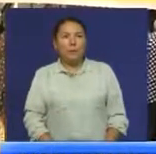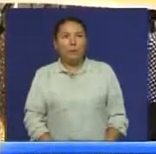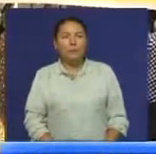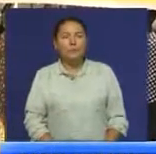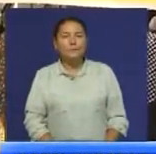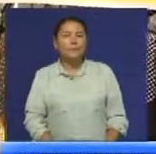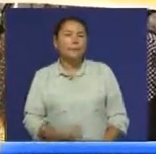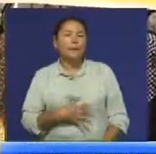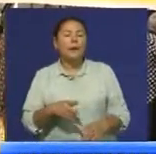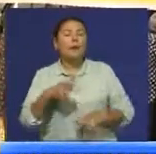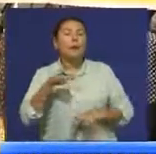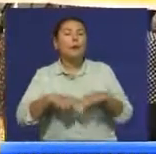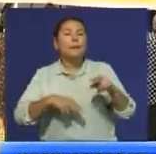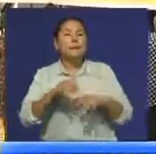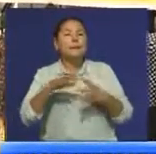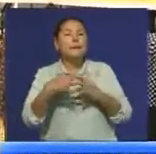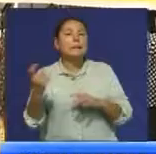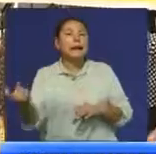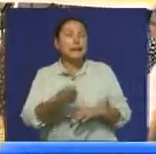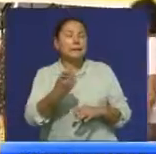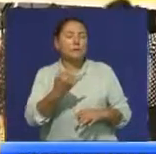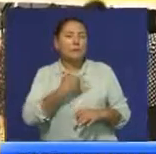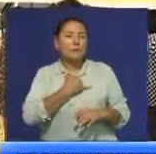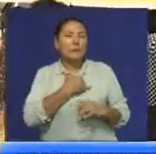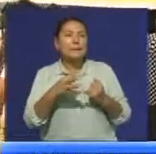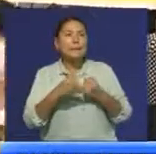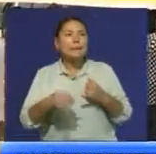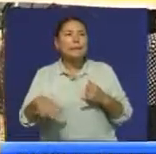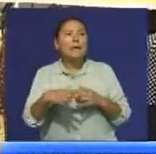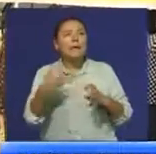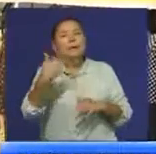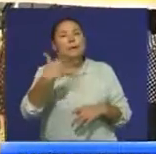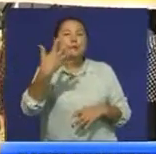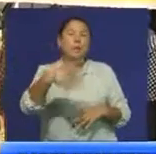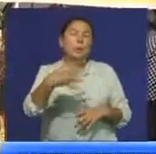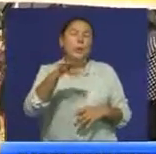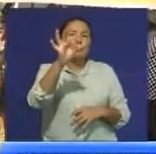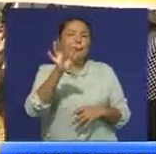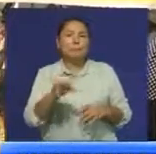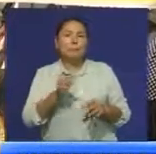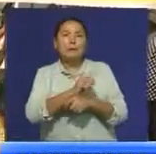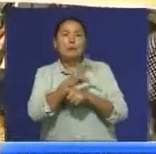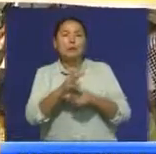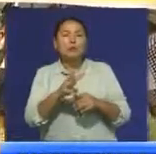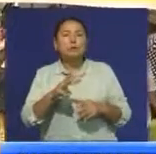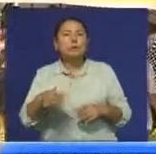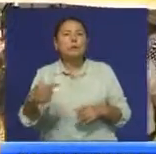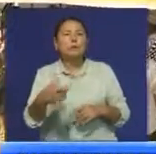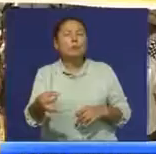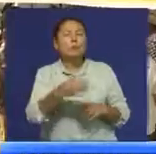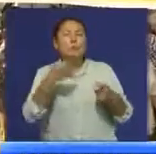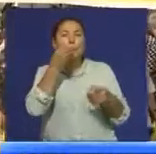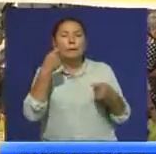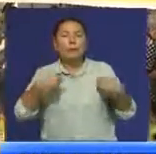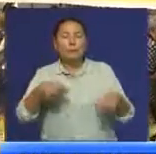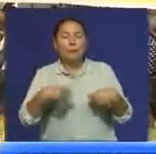У нас в районе развивается сельское хозяйство, в частности земледелие. На 30-40% мы обеспечиваем Мангистаускую область